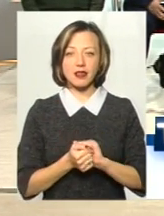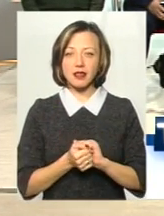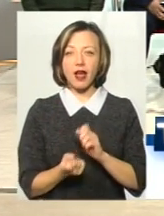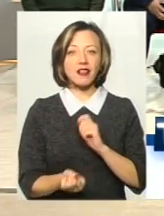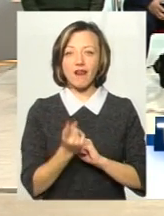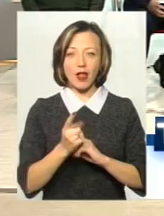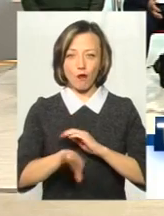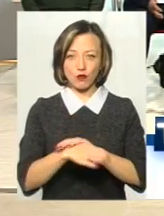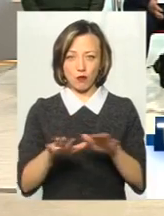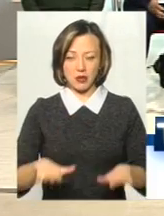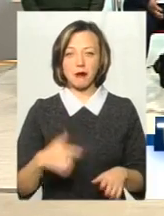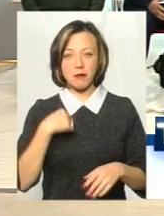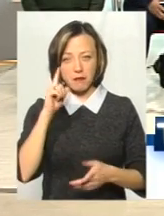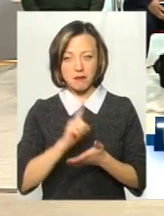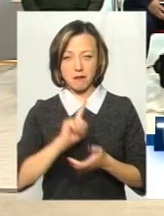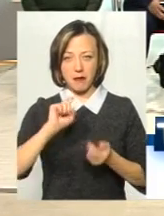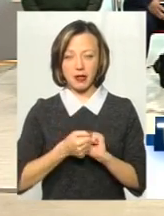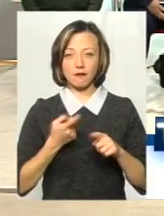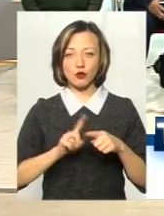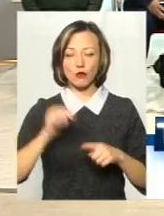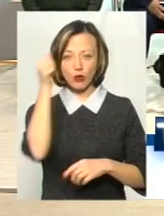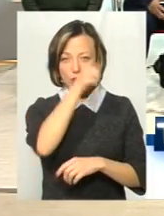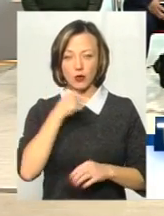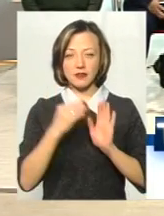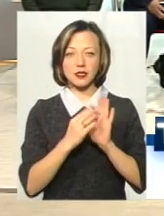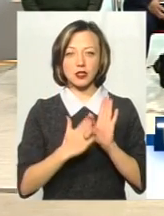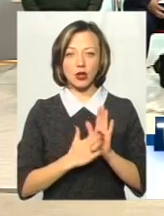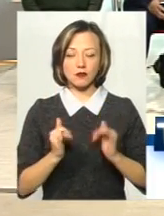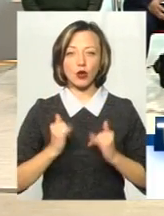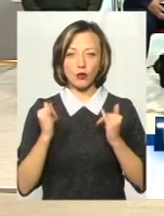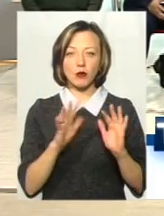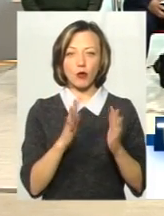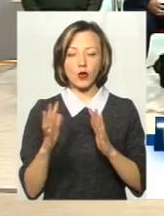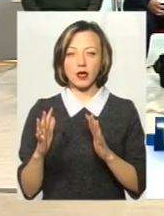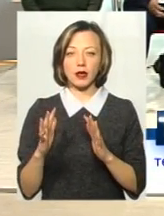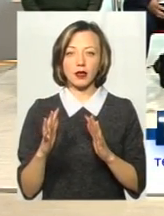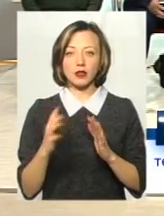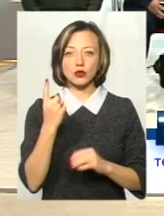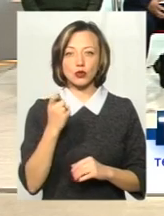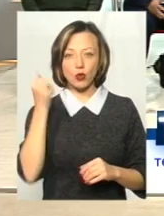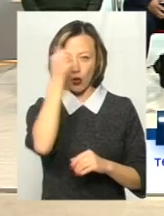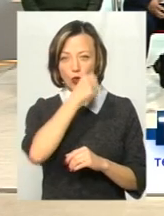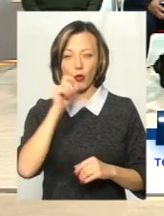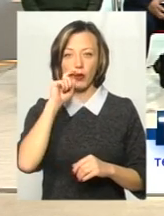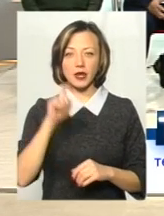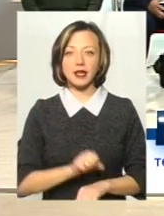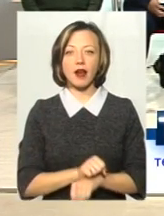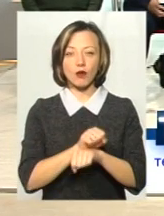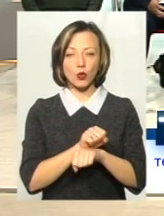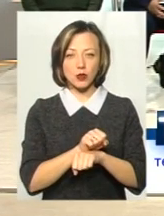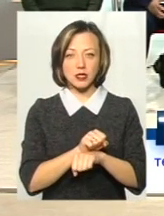нічого. Бо ми маємо пам'ятати, що в цьому році ми також відзначаємо і вшановуємо події 100 років Української